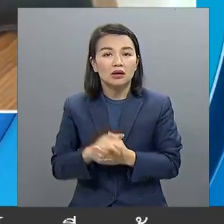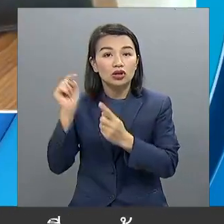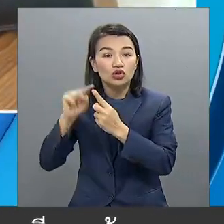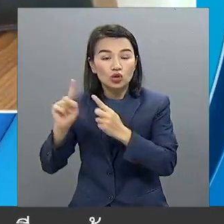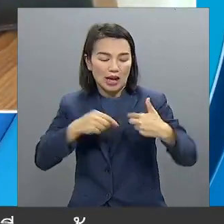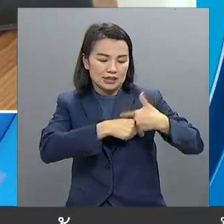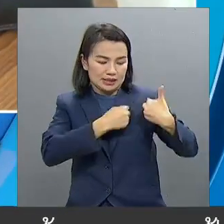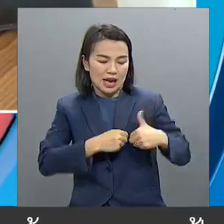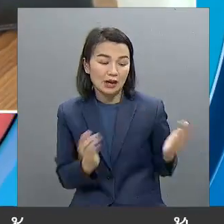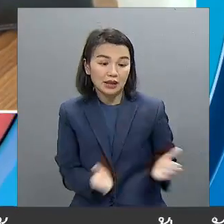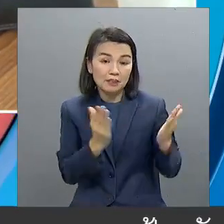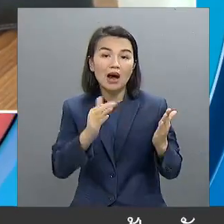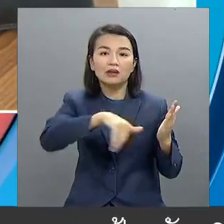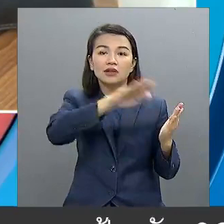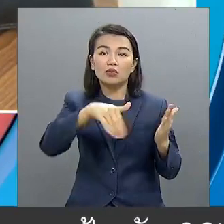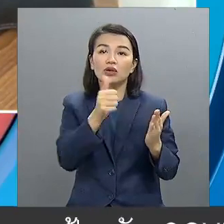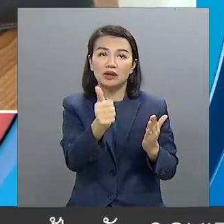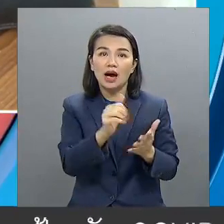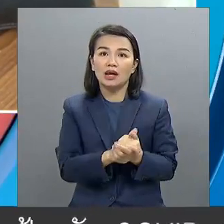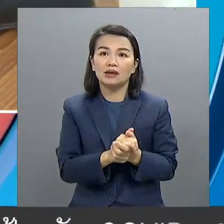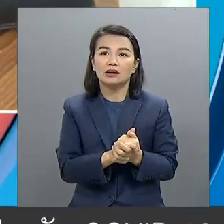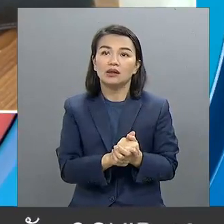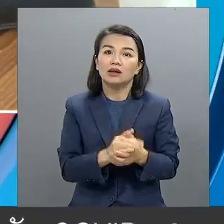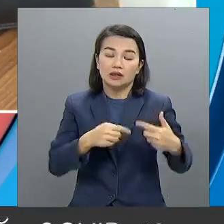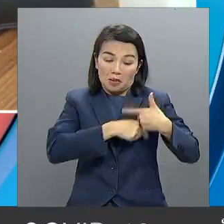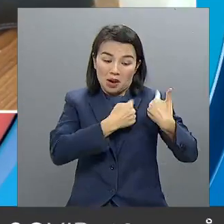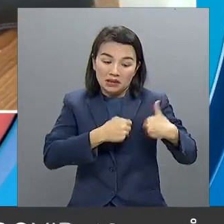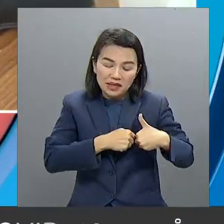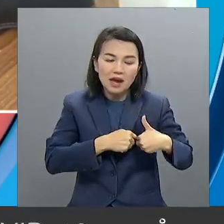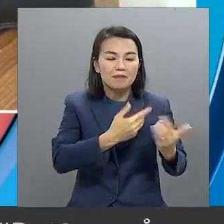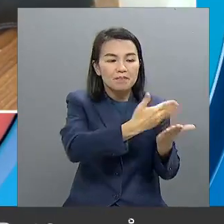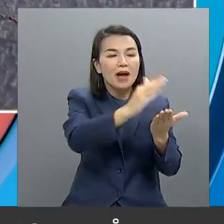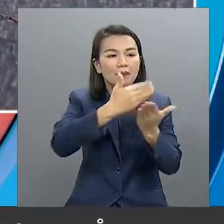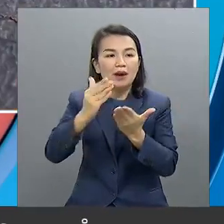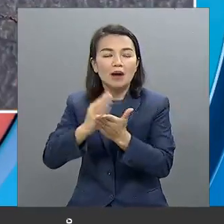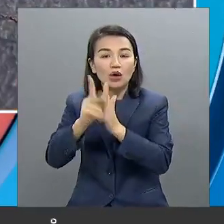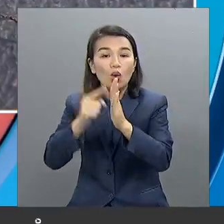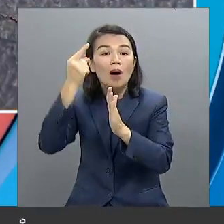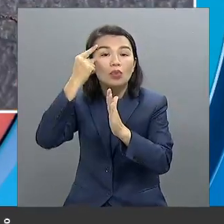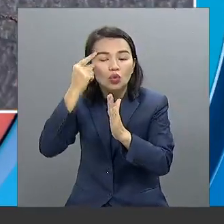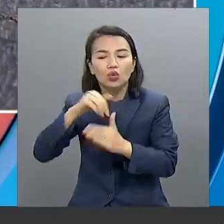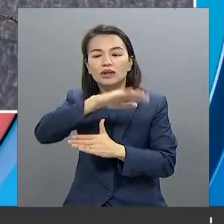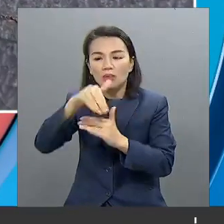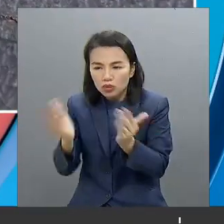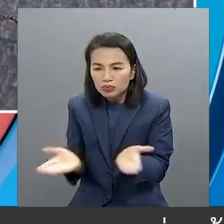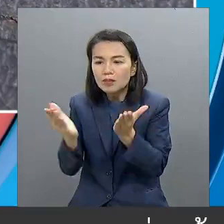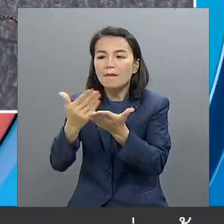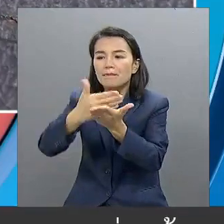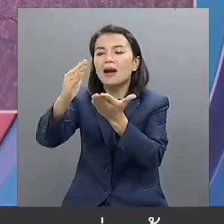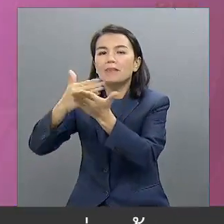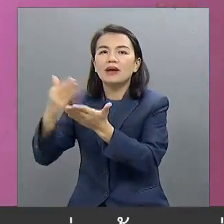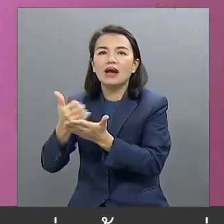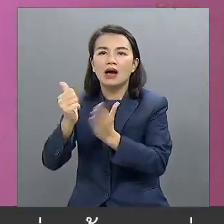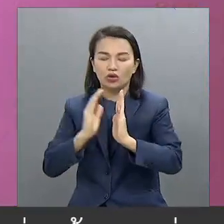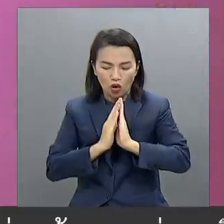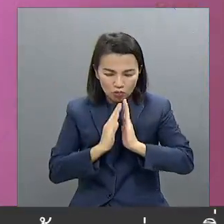คนรบข้างด้วยไม่ใชแกำลใกตเแะ ครอกลวเทั้นนะครับความรที่มีนัน metaphor ไปสรางปะ archกจะให้คนอื่นได้อีกต้ขอบขฮพี่วน